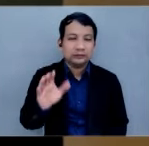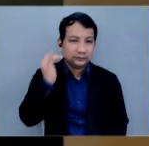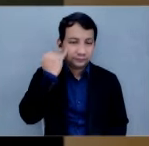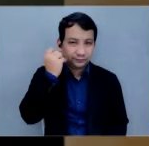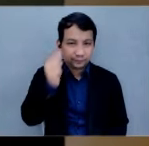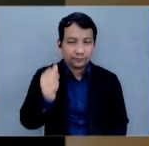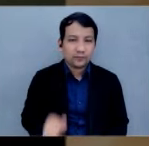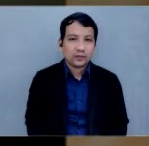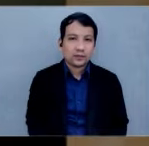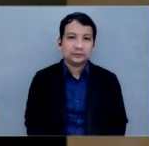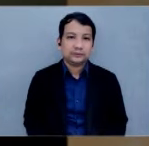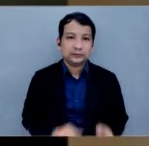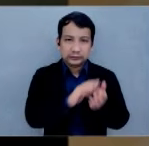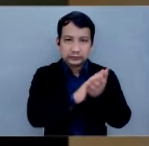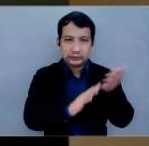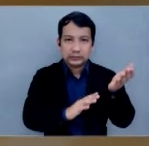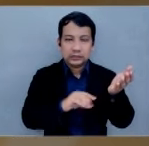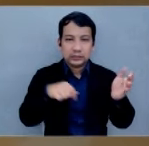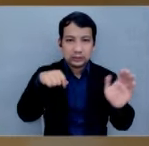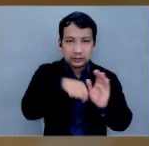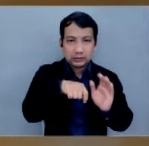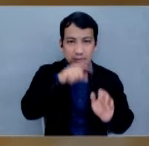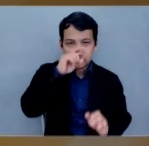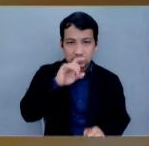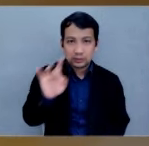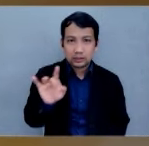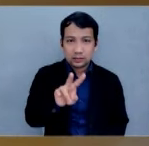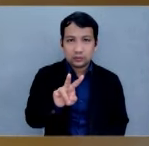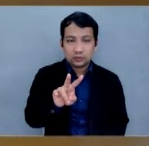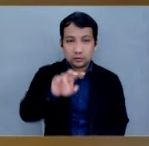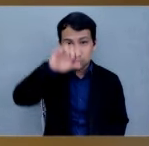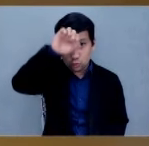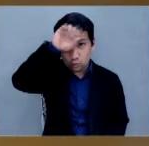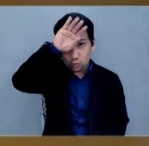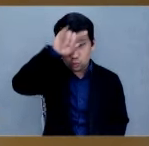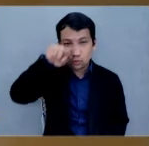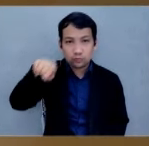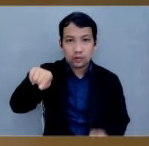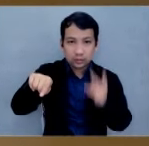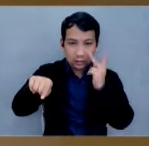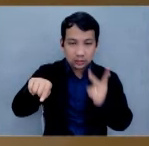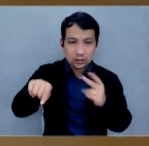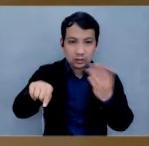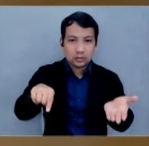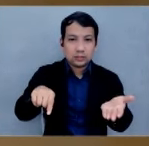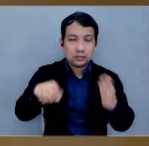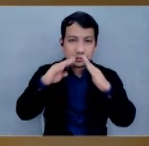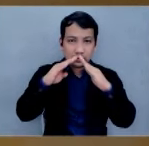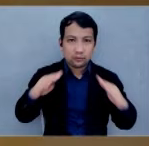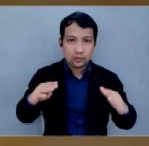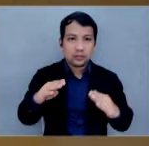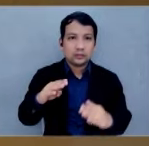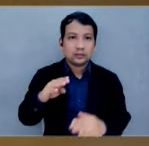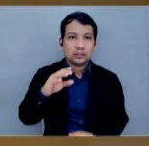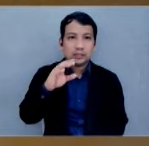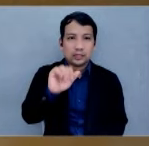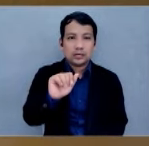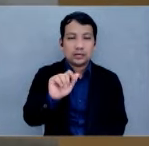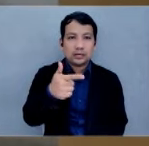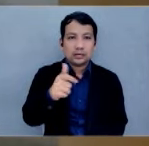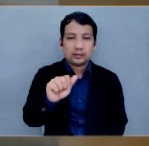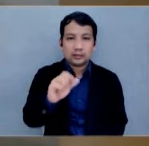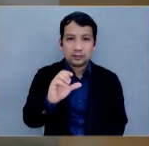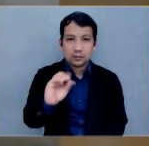Duguan at tadtad ng saksak ang 82 anyos na lolong ito na matagpuan sa kanyang bahay sa Argao, Cebu nito Linggo ng madaling